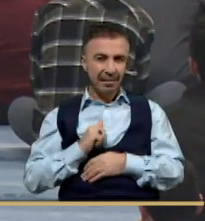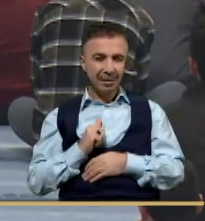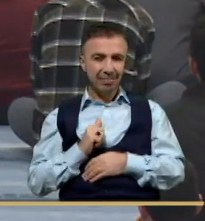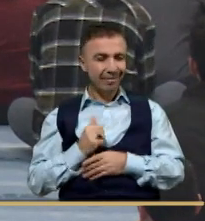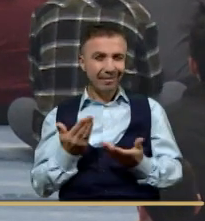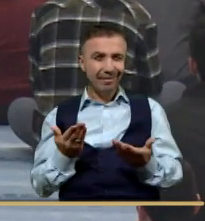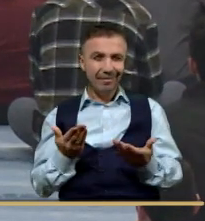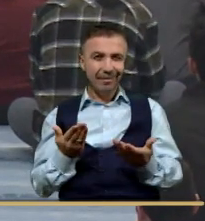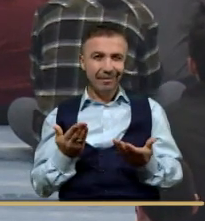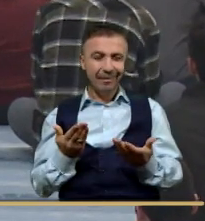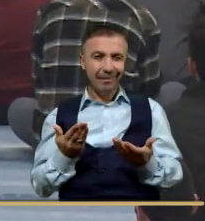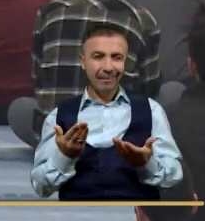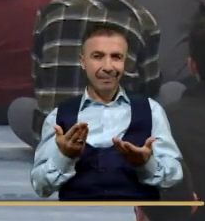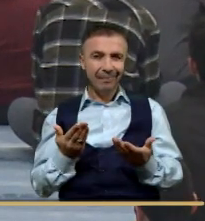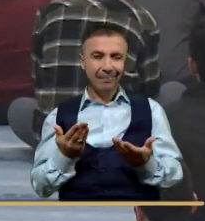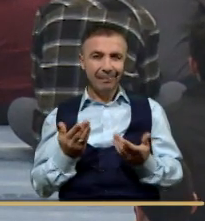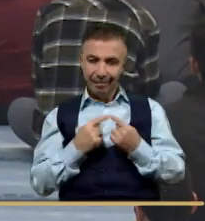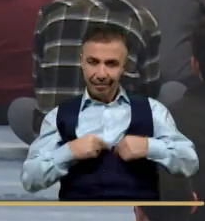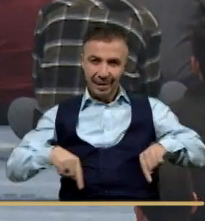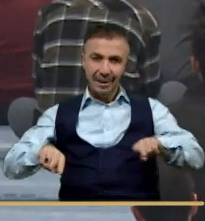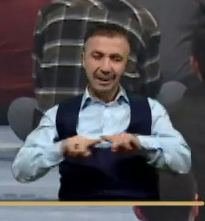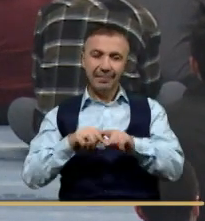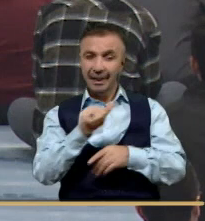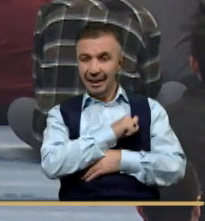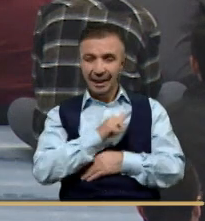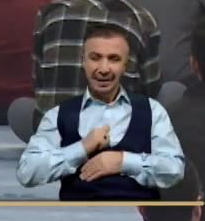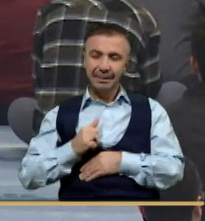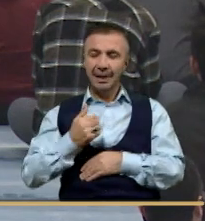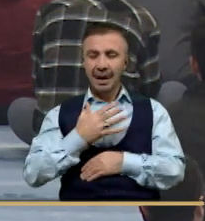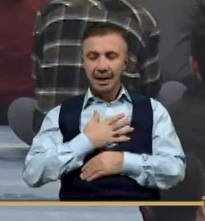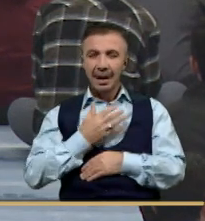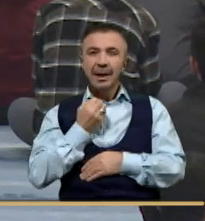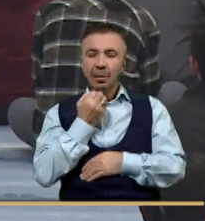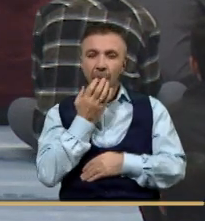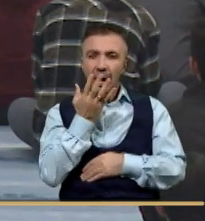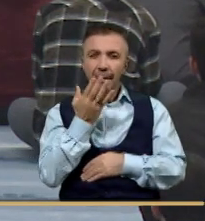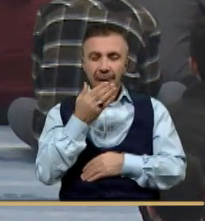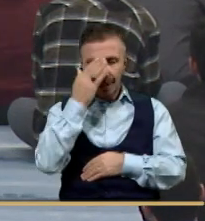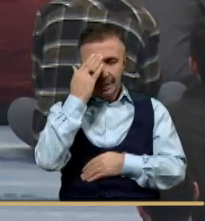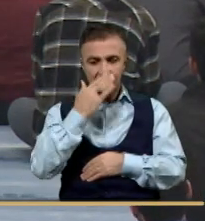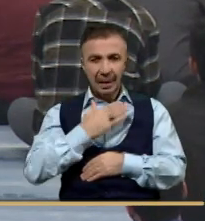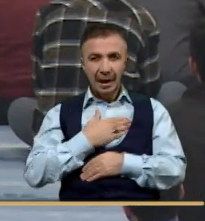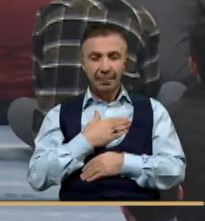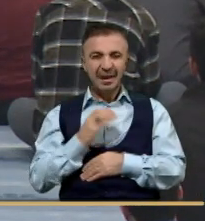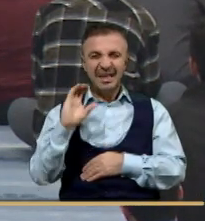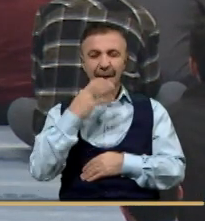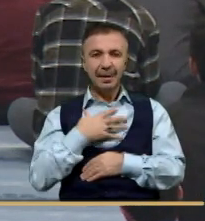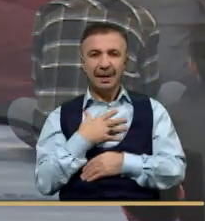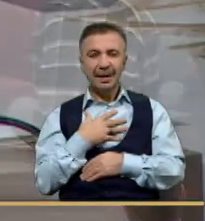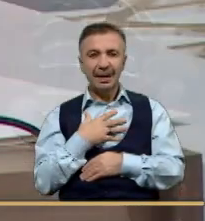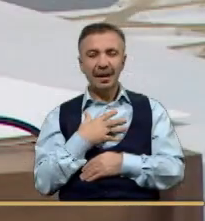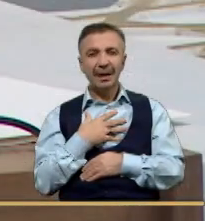Bizim askerimiz Hazreti Muhammed Aleyhisselam'ın dininin temsilcisidir.